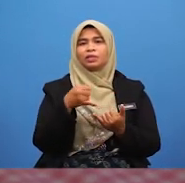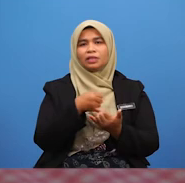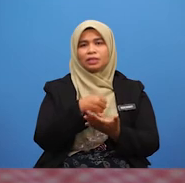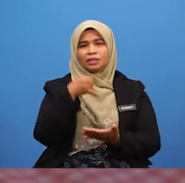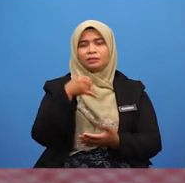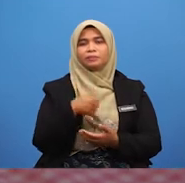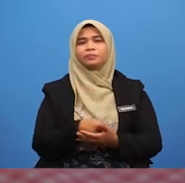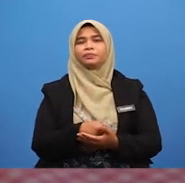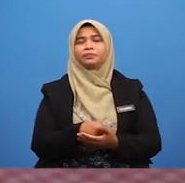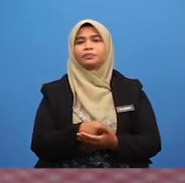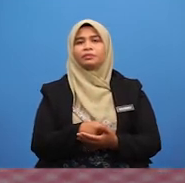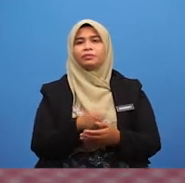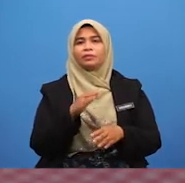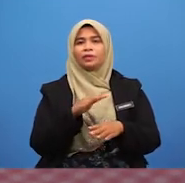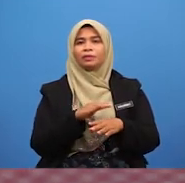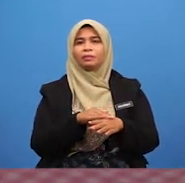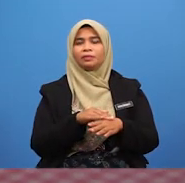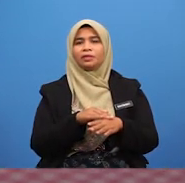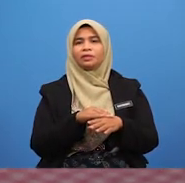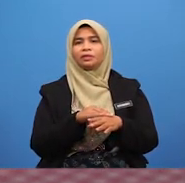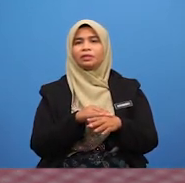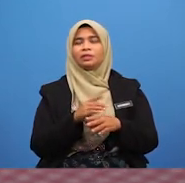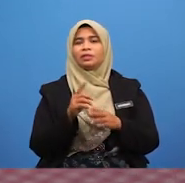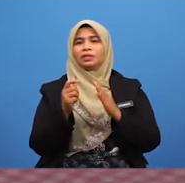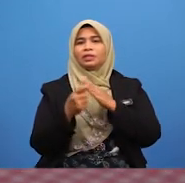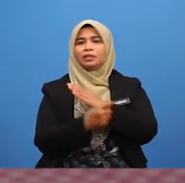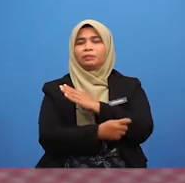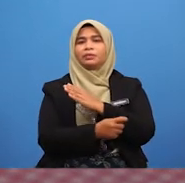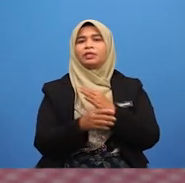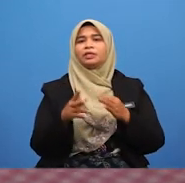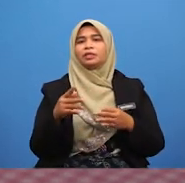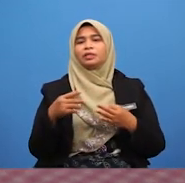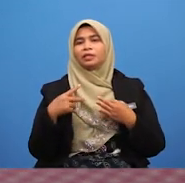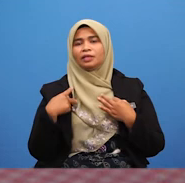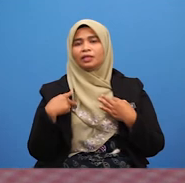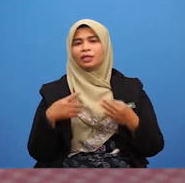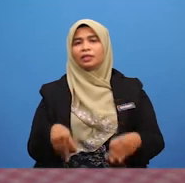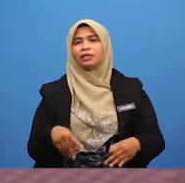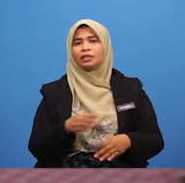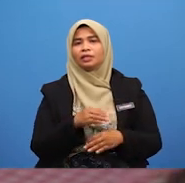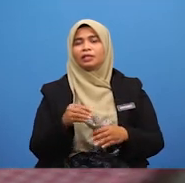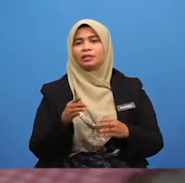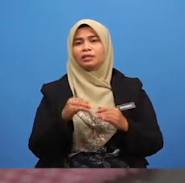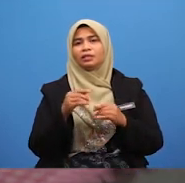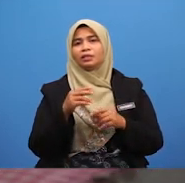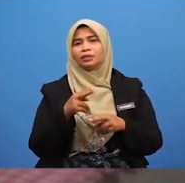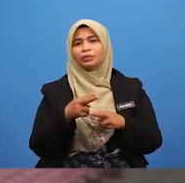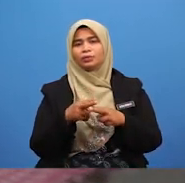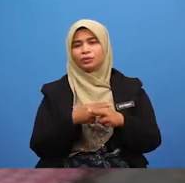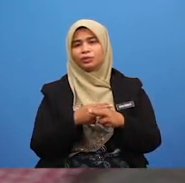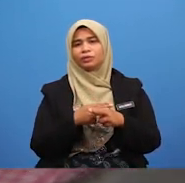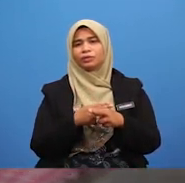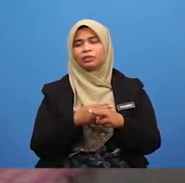dan diikuti dengan pola yang lebih kecil, iaitu ada tanda lipatan mesti berada pada fabrik